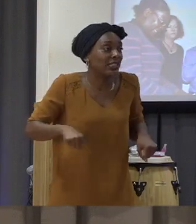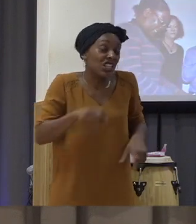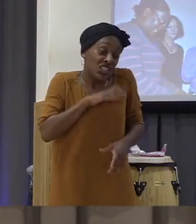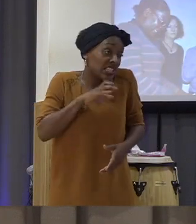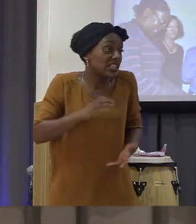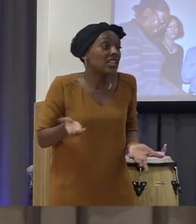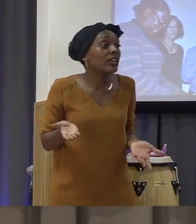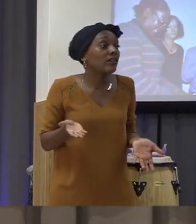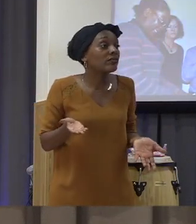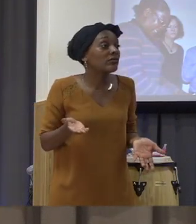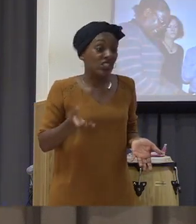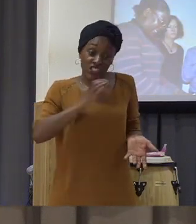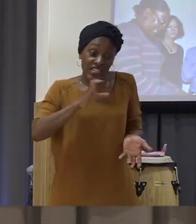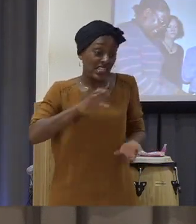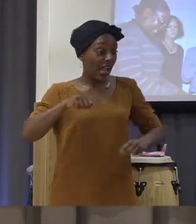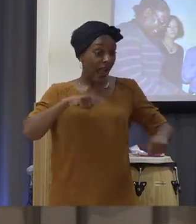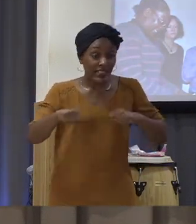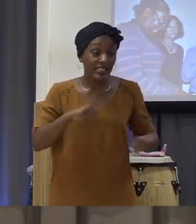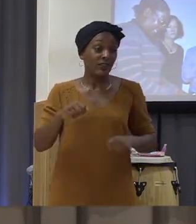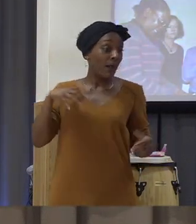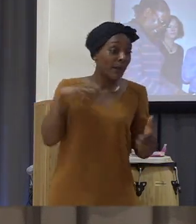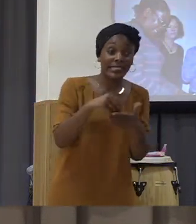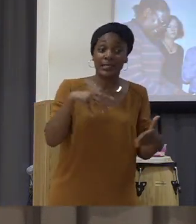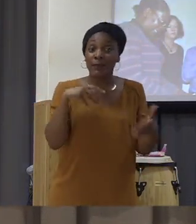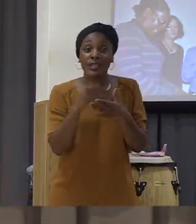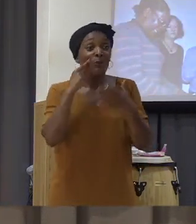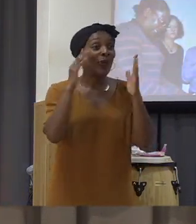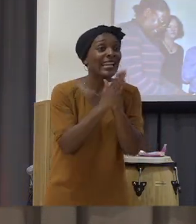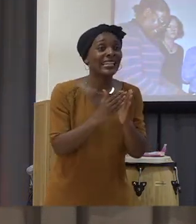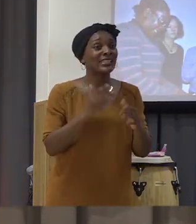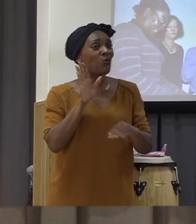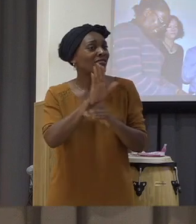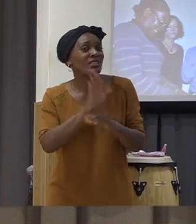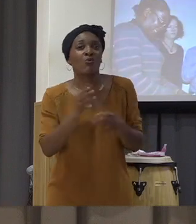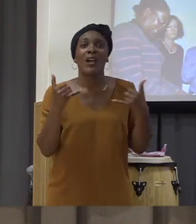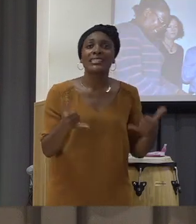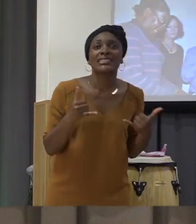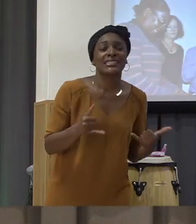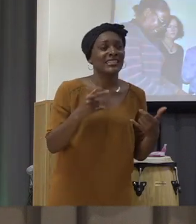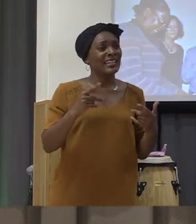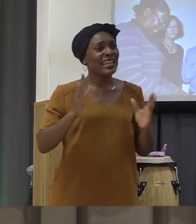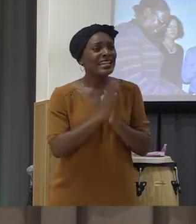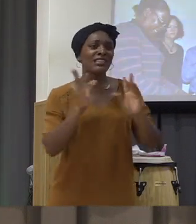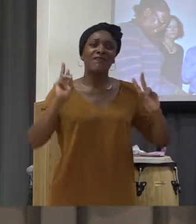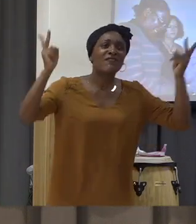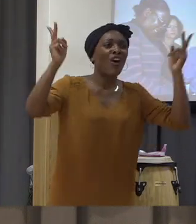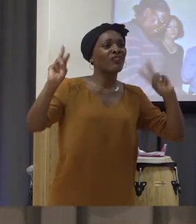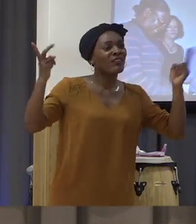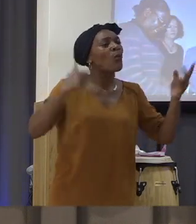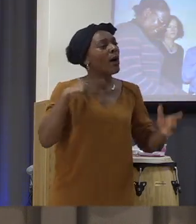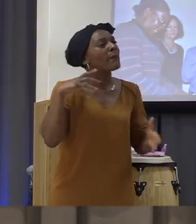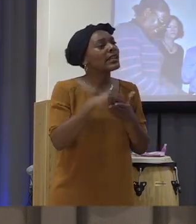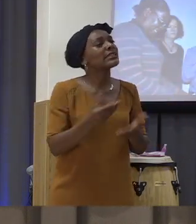essayé d'être actif, participant dans cette Église, d'être un témoin de la vie de cette Église. Mais